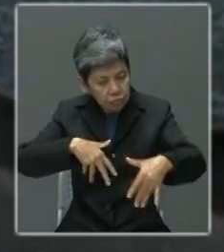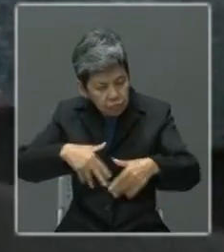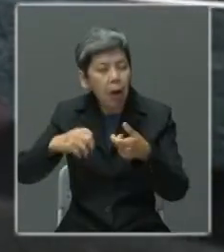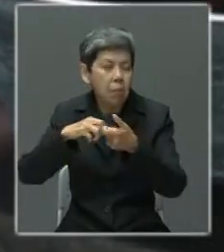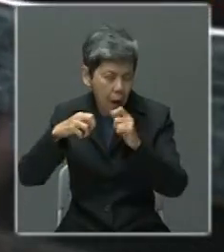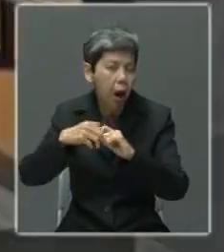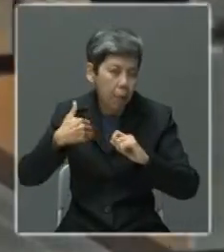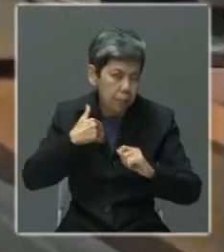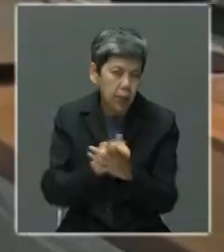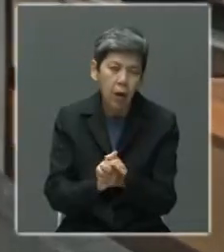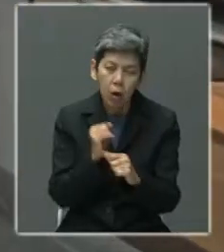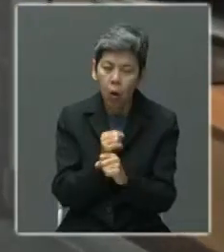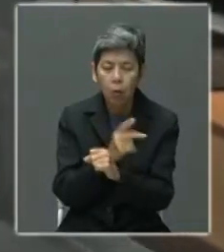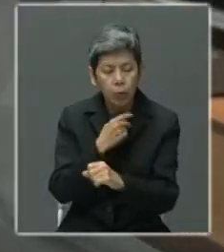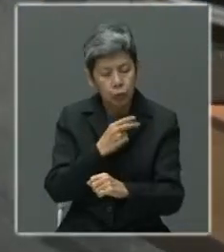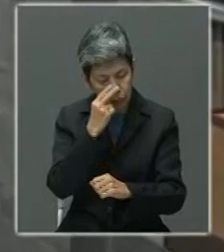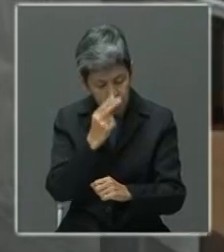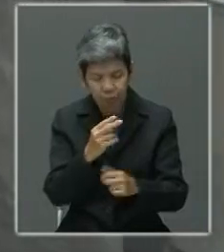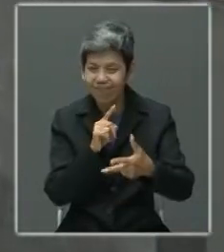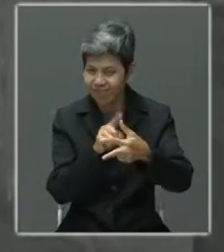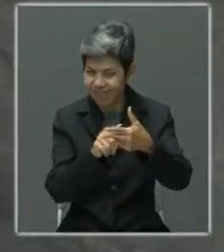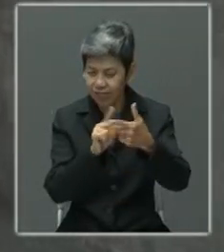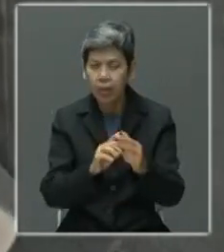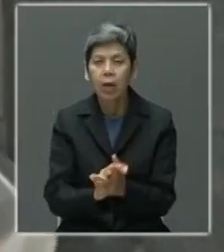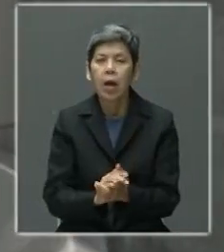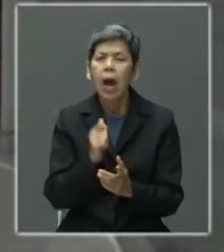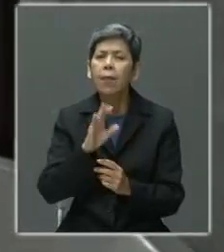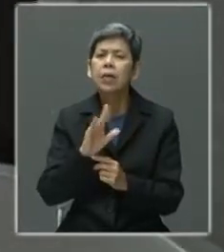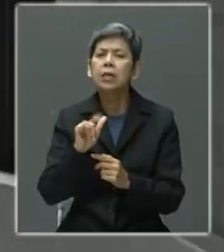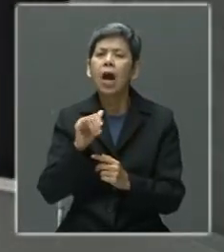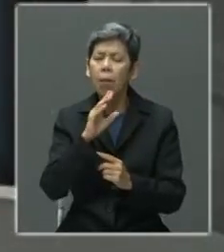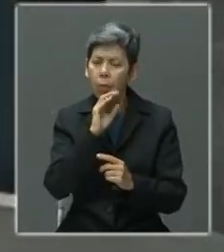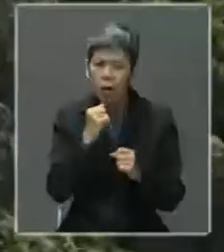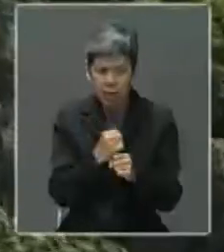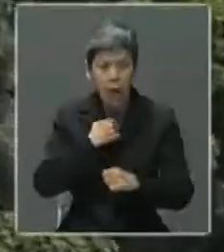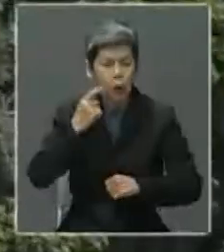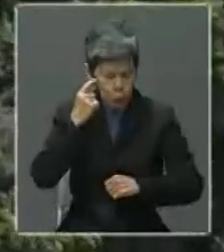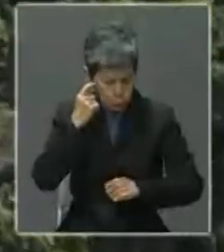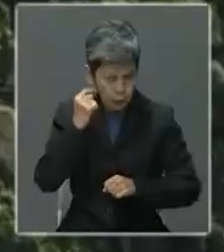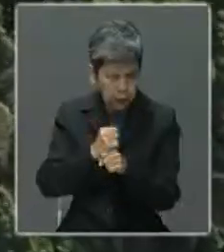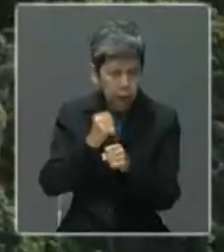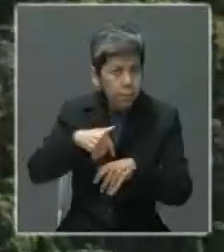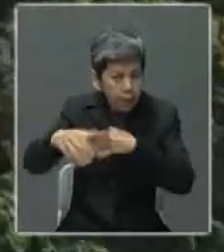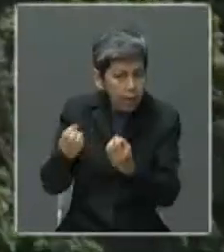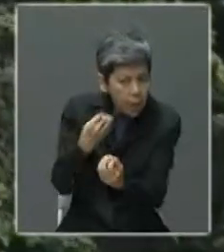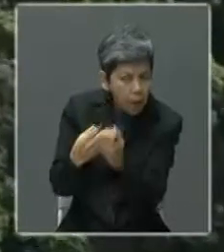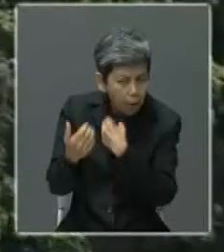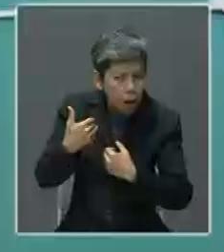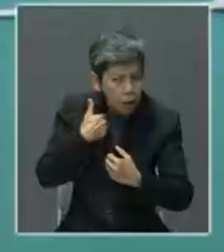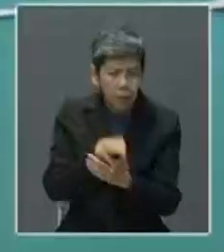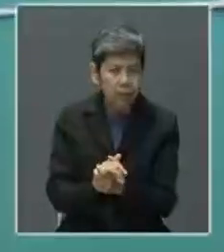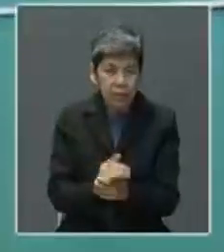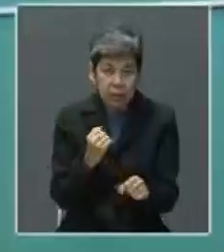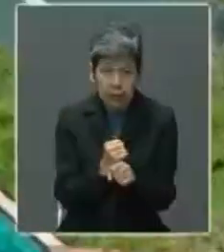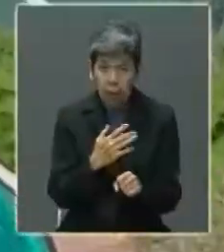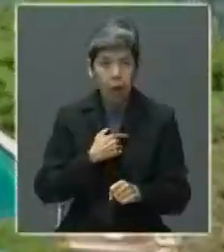ชนในพื้นที่หรือไม่นายอภิชาติยังบอกอีกนะครับว่าทราบข่าวจากพี่น้องประชาชนว่า